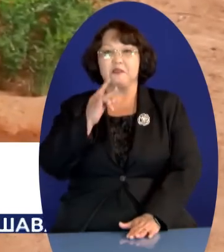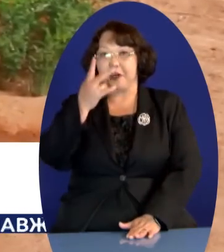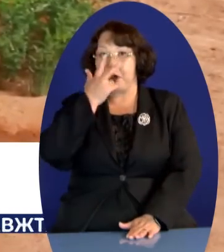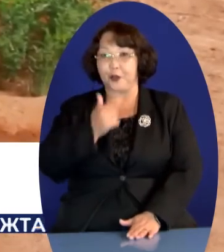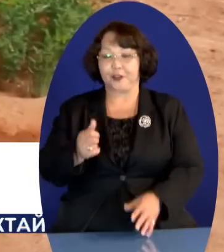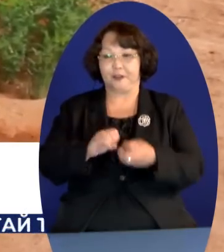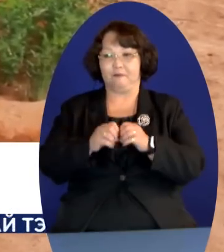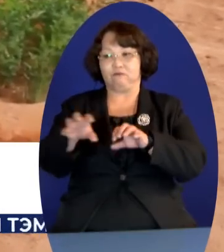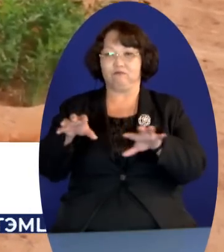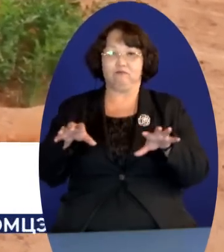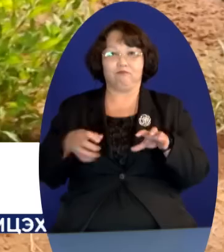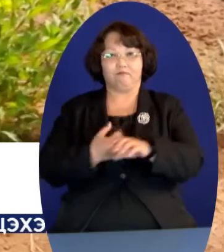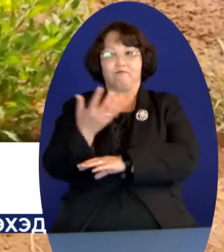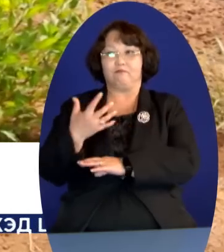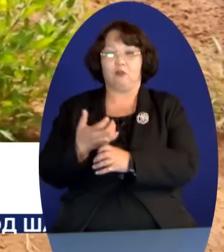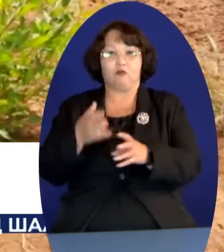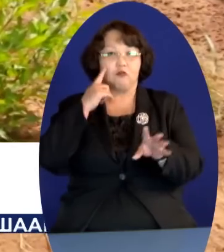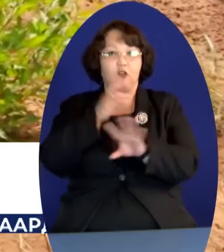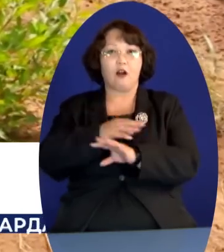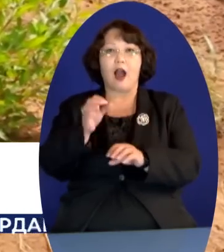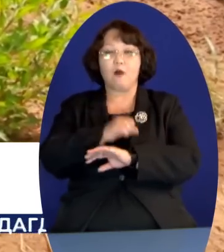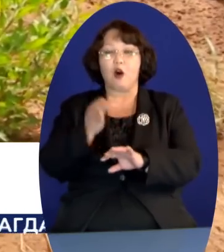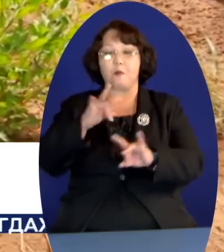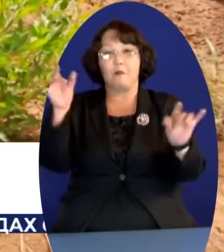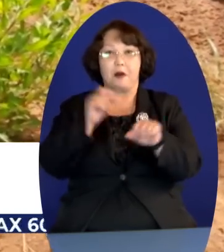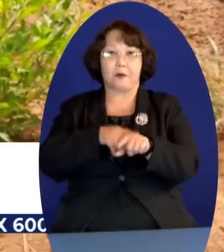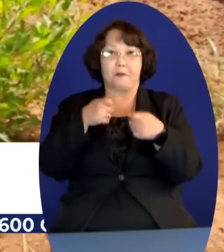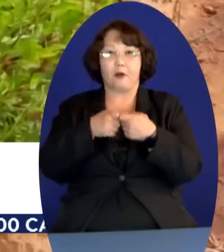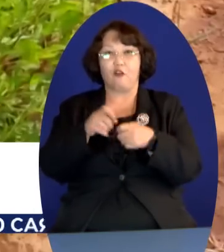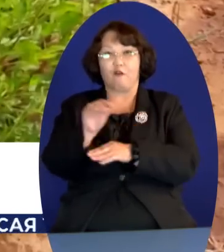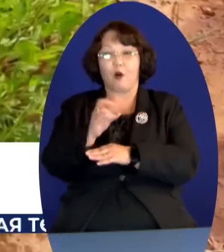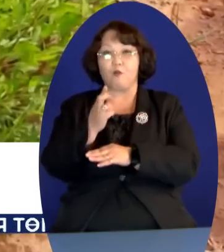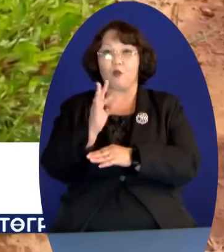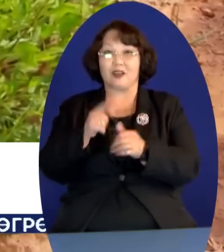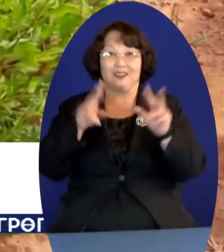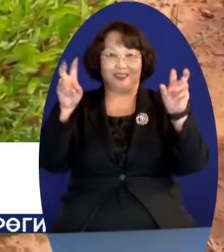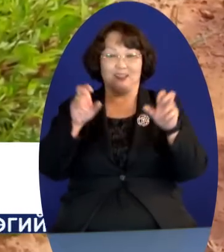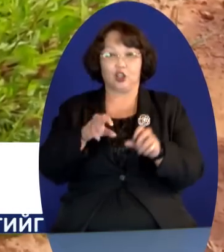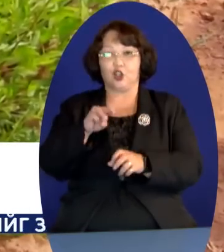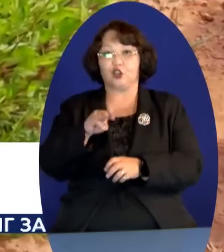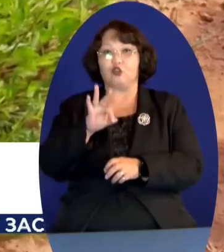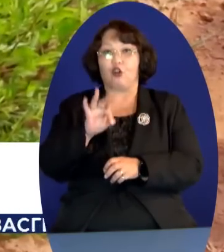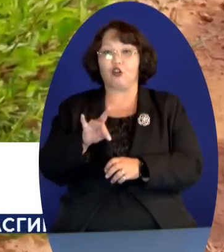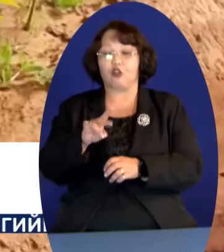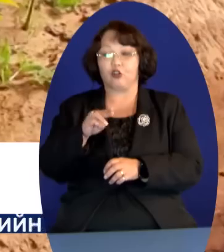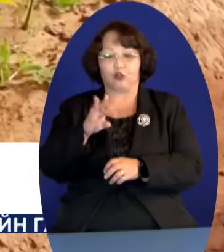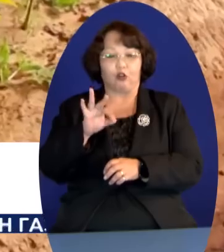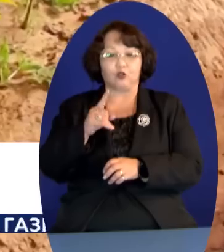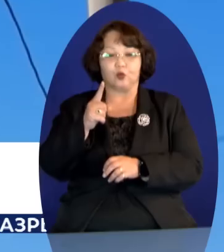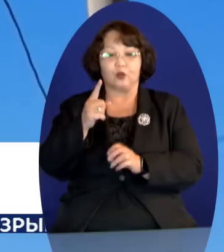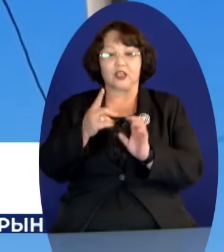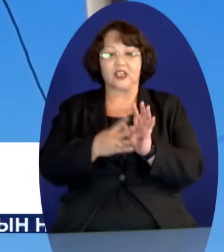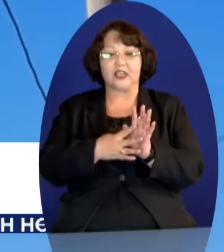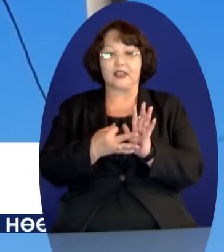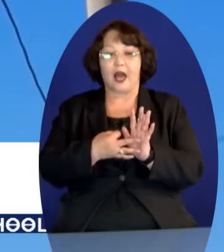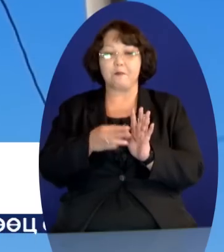тохиох аймгийнхаа ойг өгтөн олон бүтээн байгуулалт хийж байгаагийн нэг нь огтонтой булаг орчимд торон бүрхүүл бүхий 198 метрийн урттай нийл